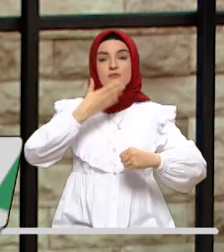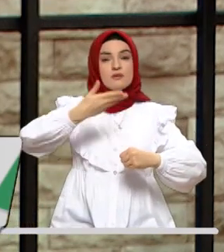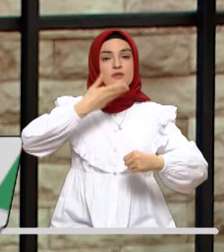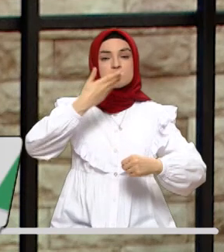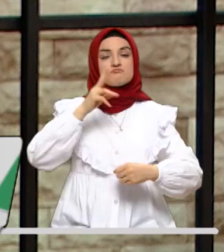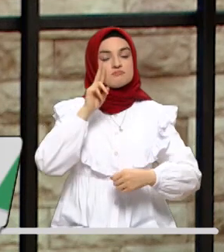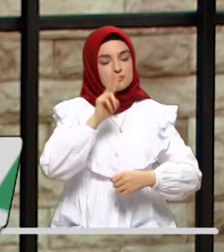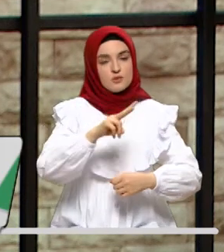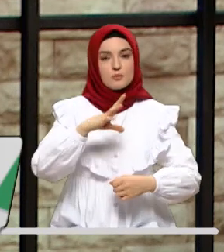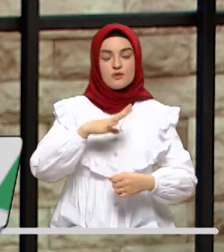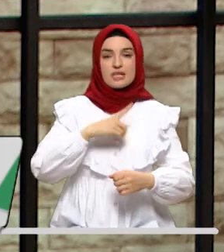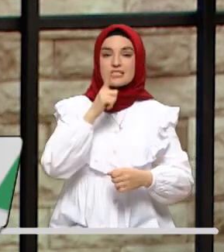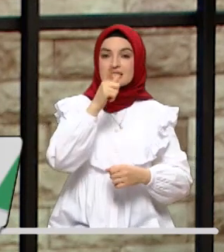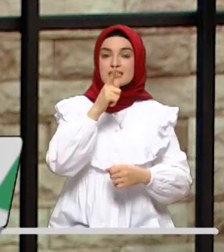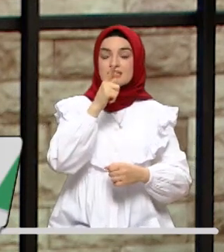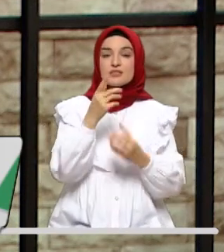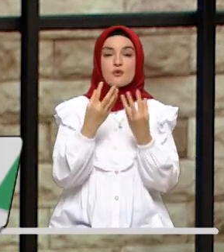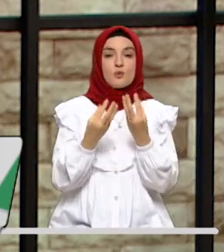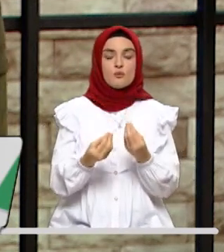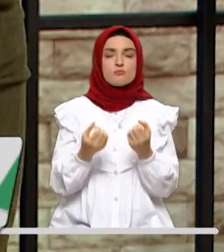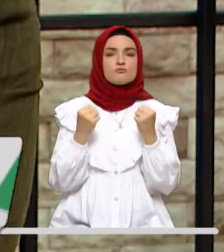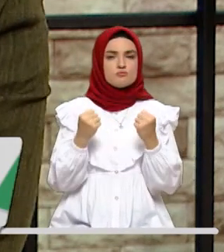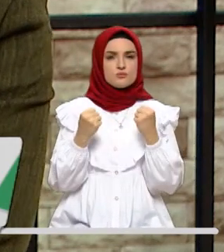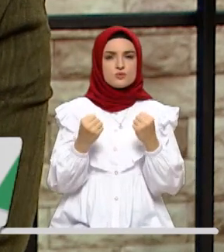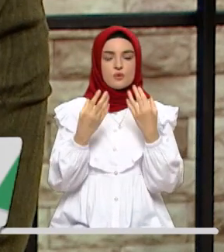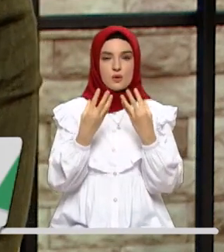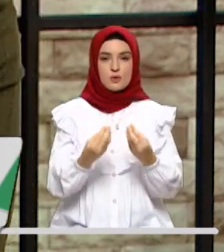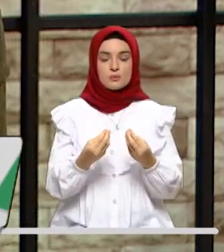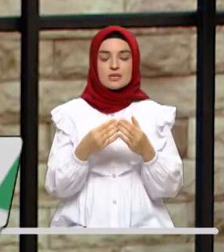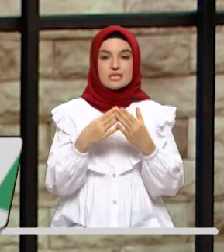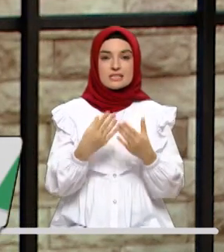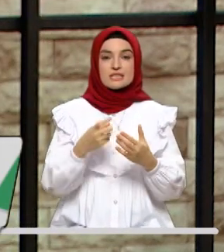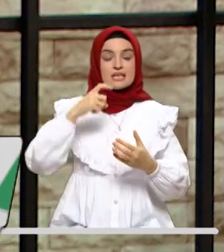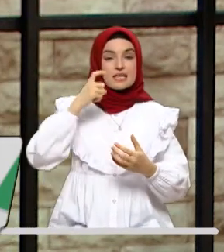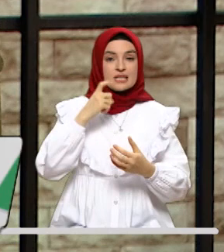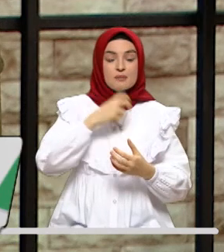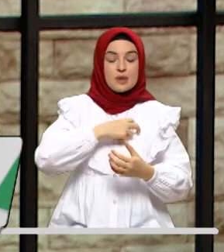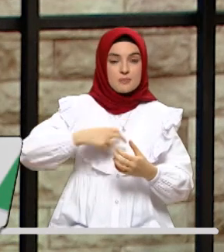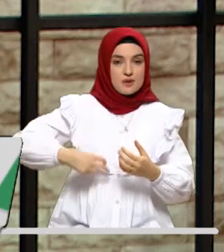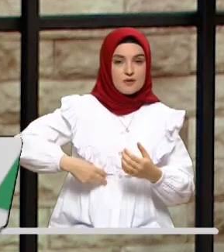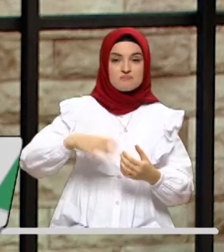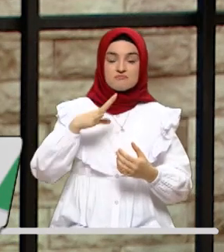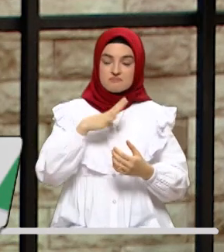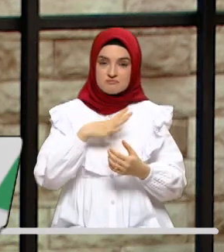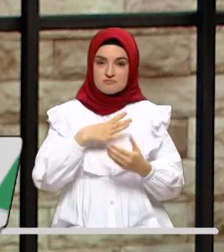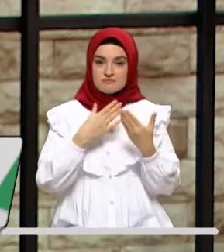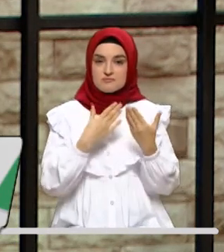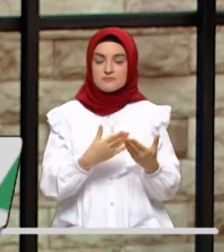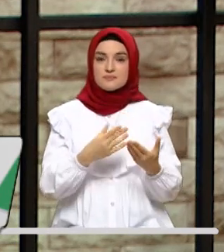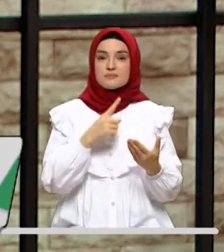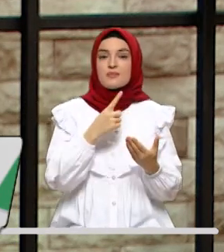Zaten şiir yönü çok güçlü. Nasıl Hazreti Davud'un elinde demir bir bal